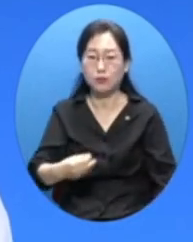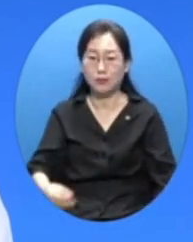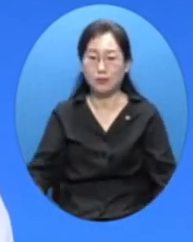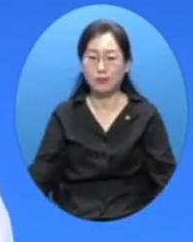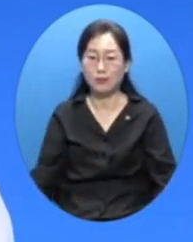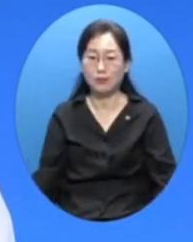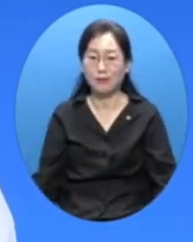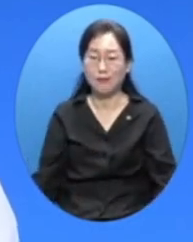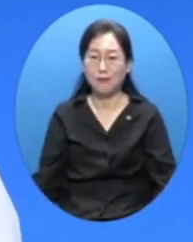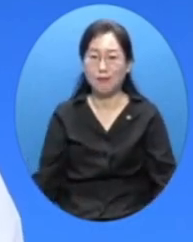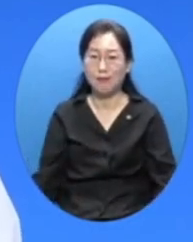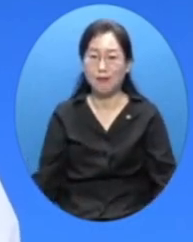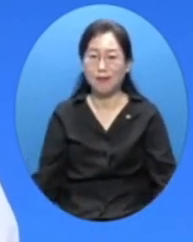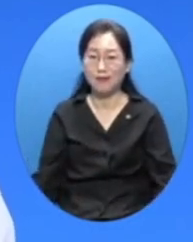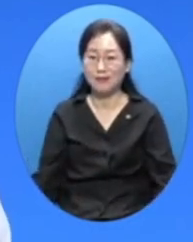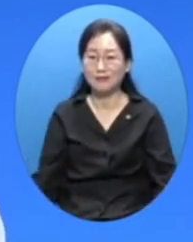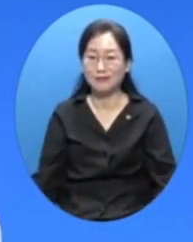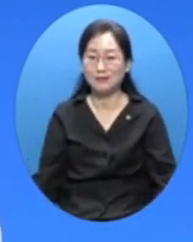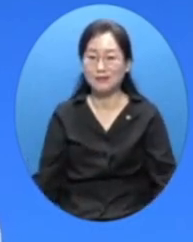그분은